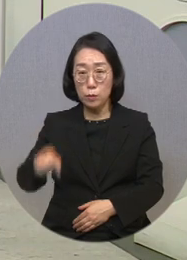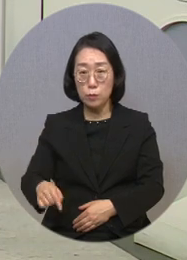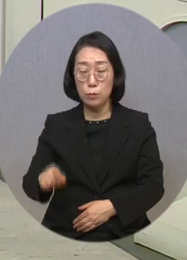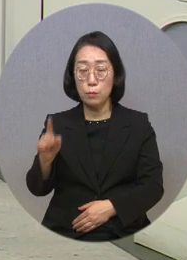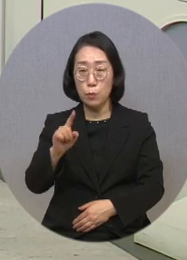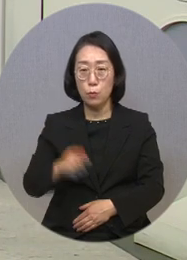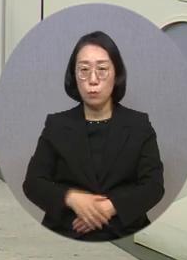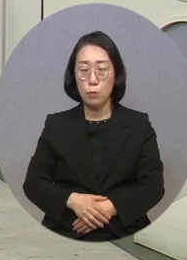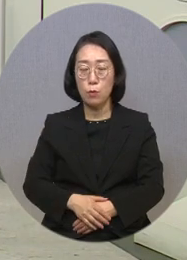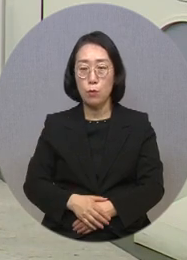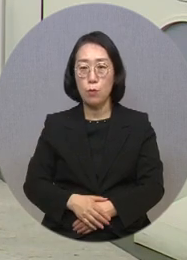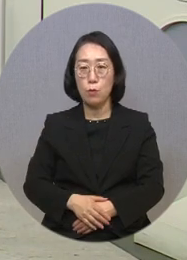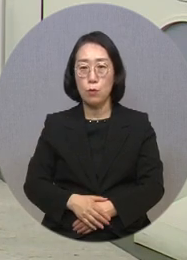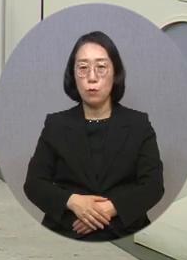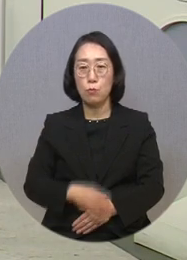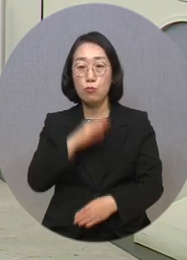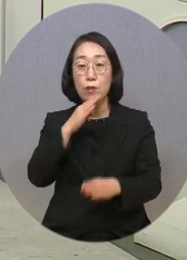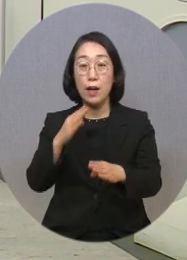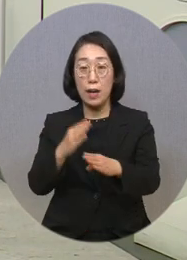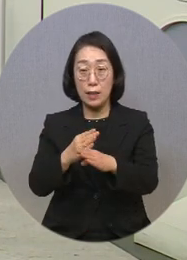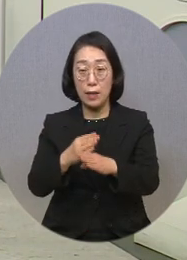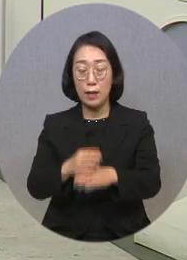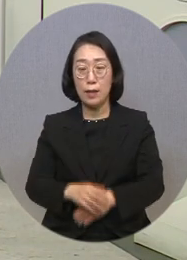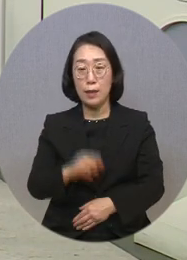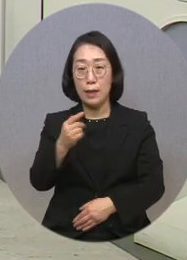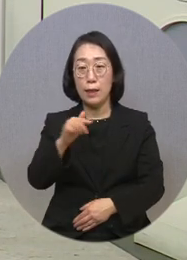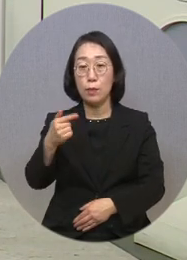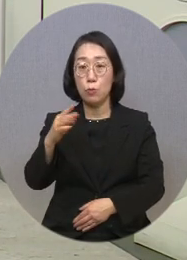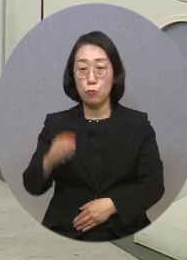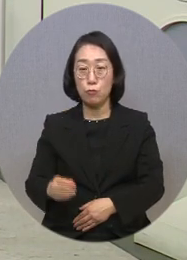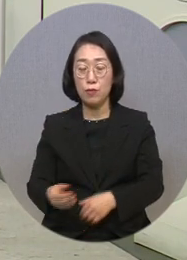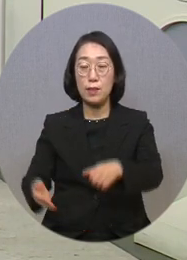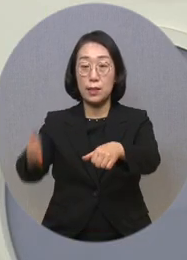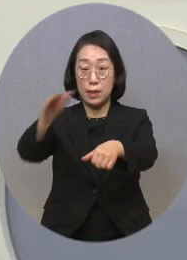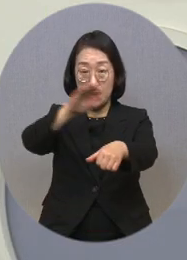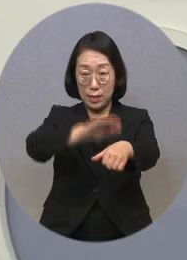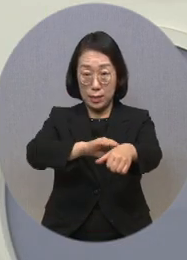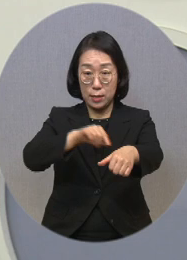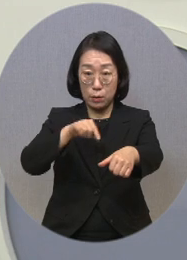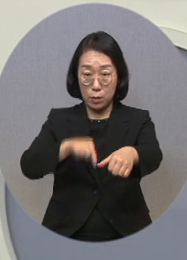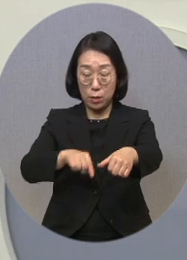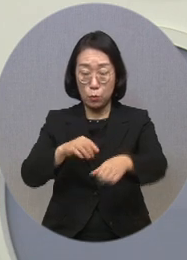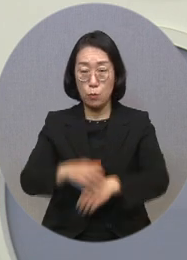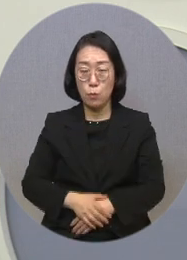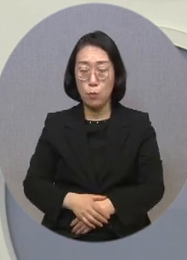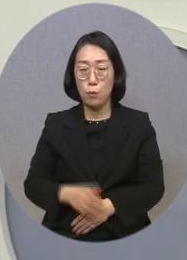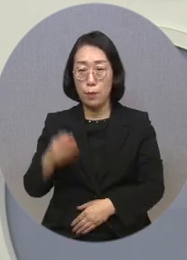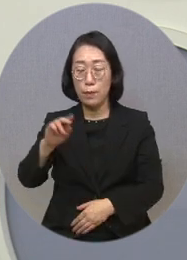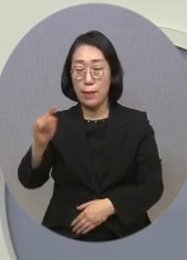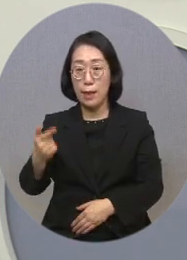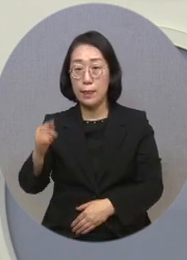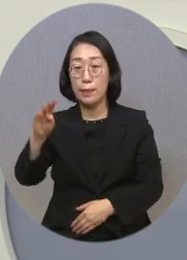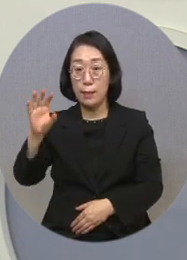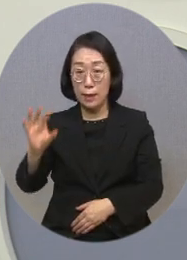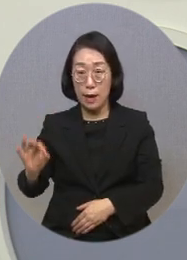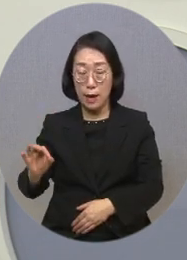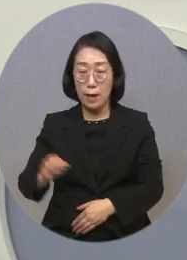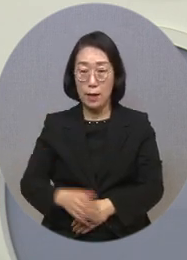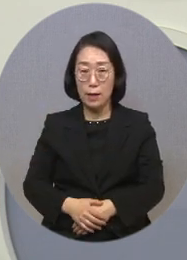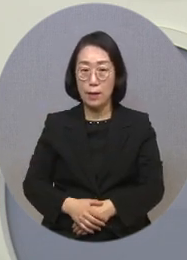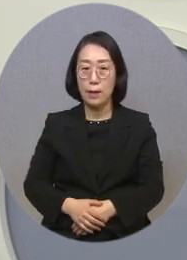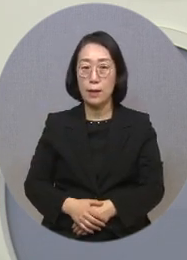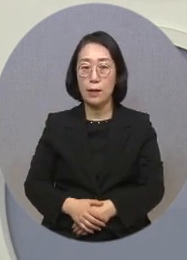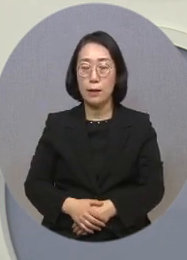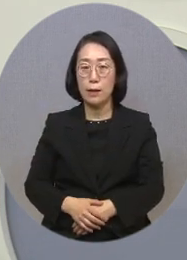북한에 청석총 당군릉이 있어요. 네. 그래서 그 당군릉과 단양이